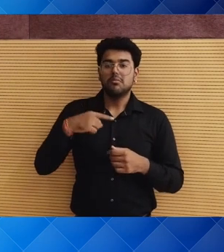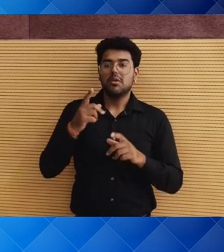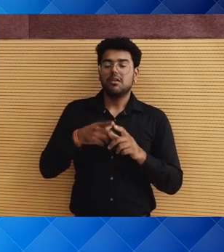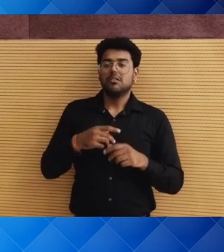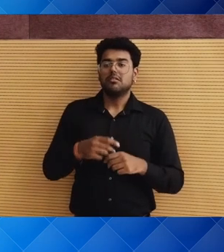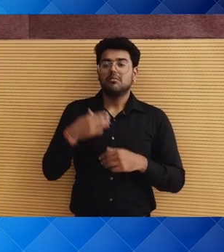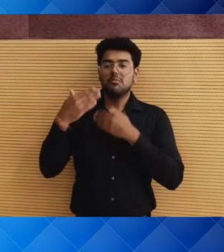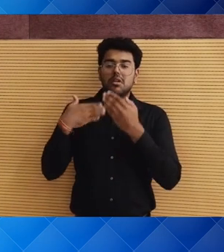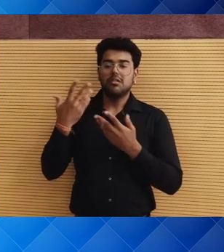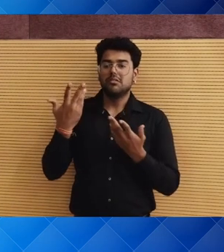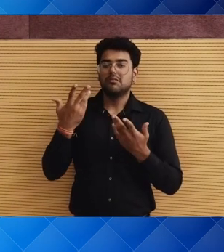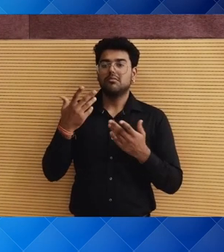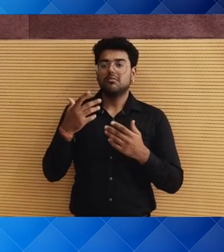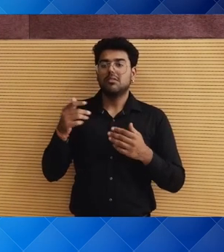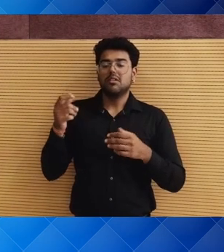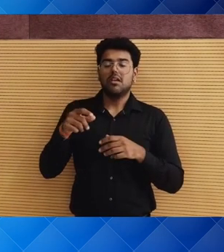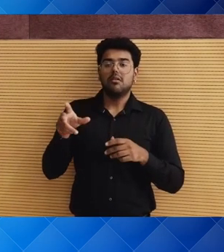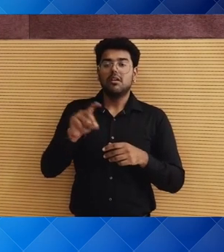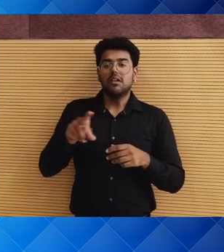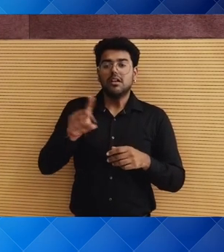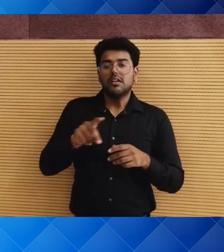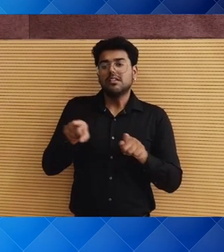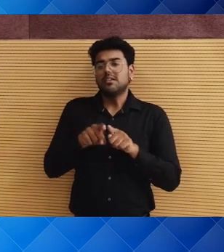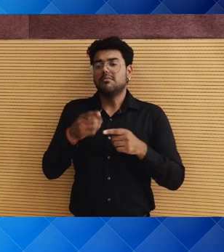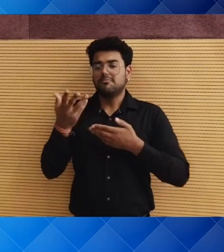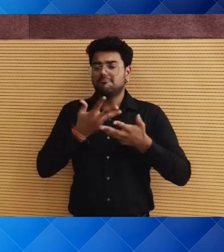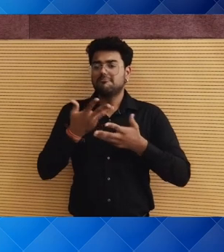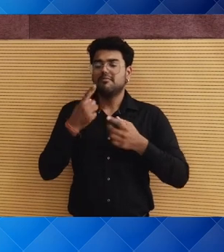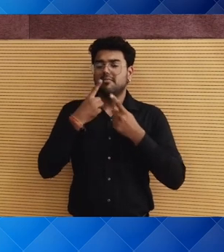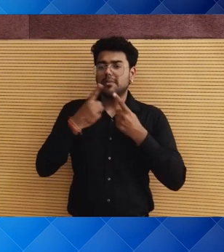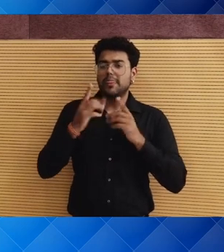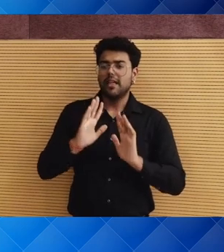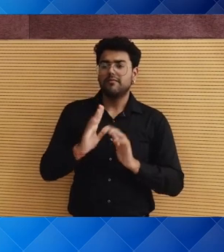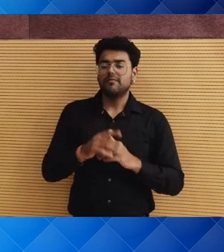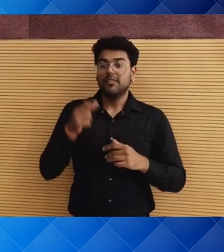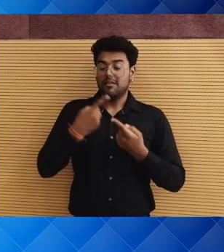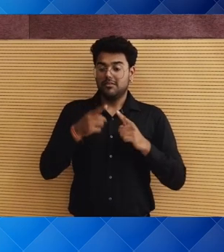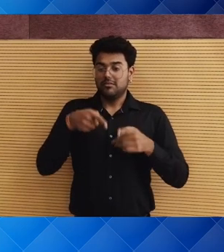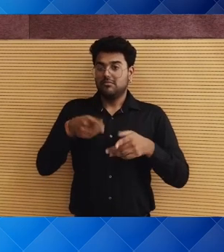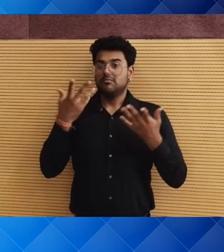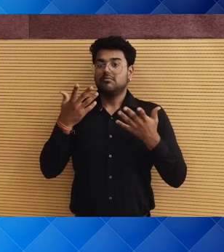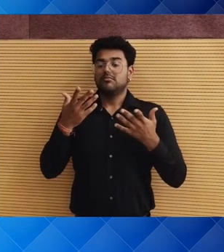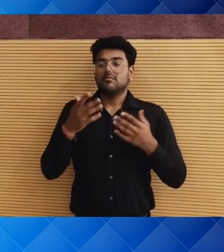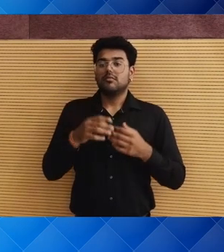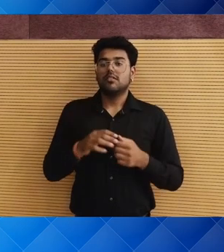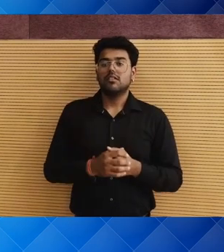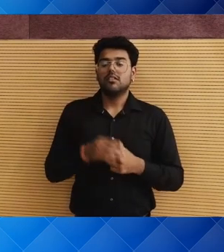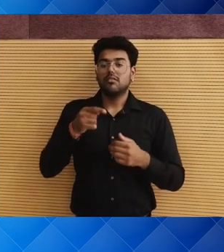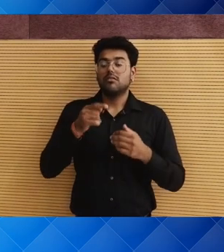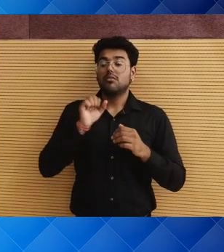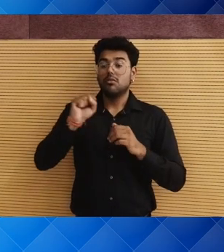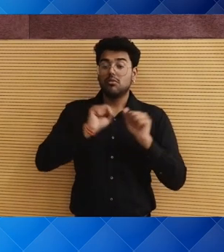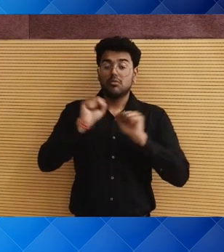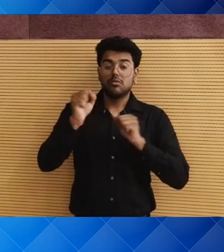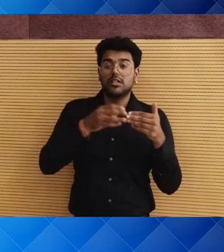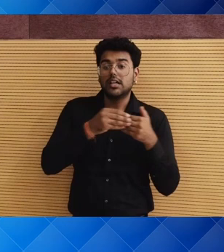मंथन, चिंतन, विचार विमर्श, परामर्श हम सबका होता रहा और हमने इस द्रुत गति से आप सबके नेतृत्व में, मार्गदर्शन में काम